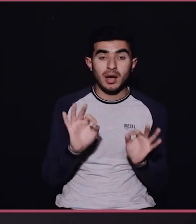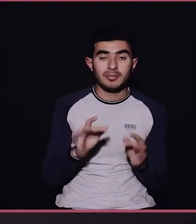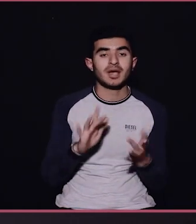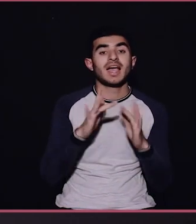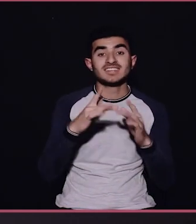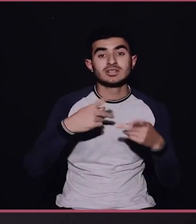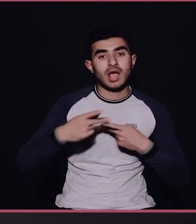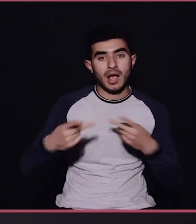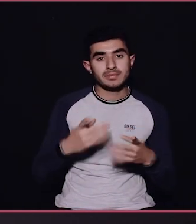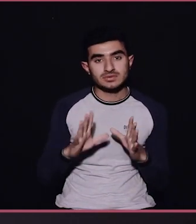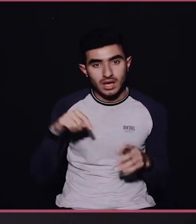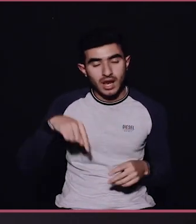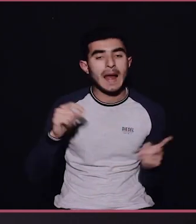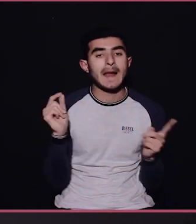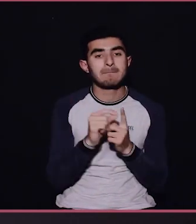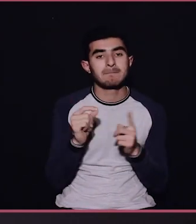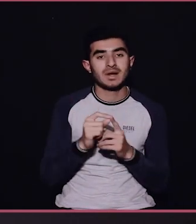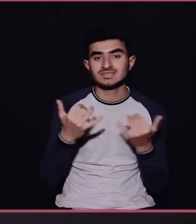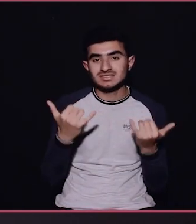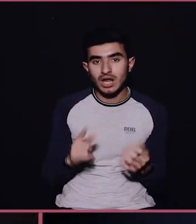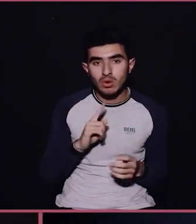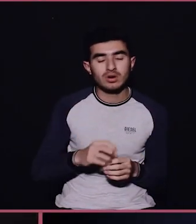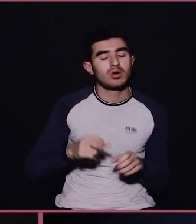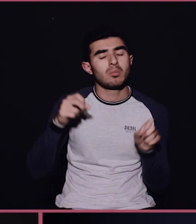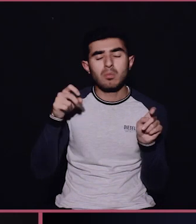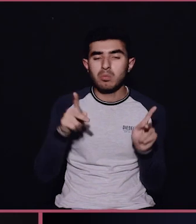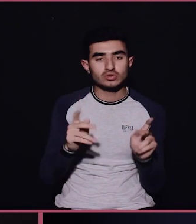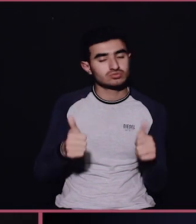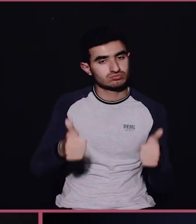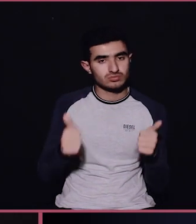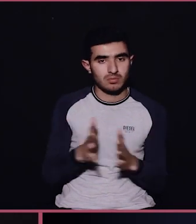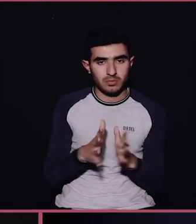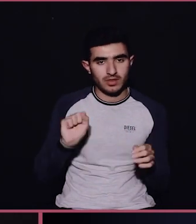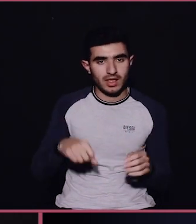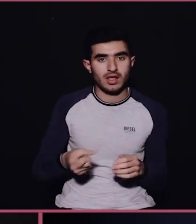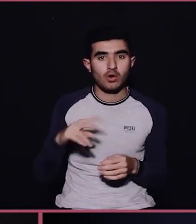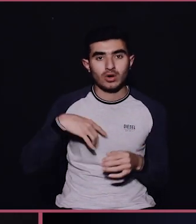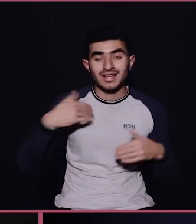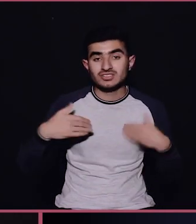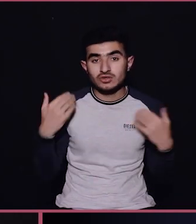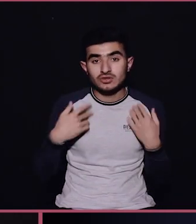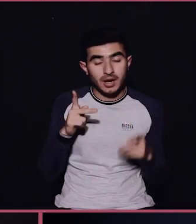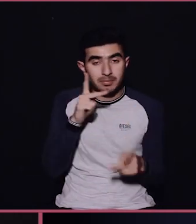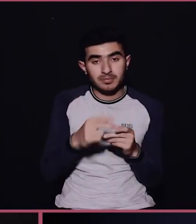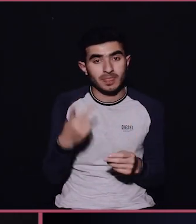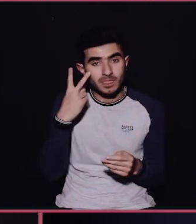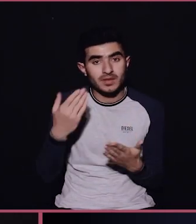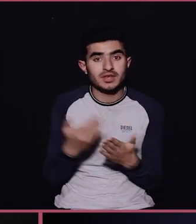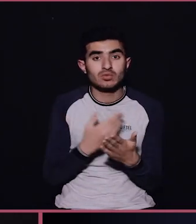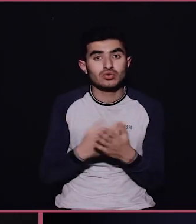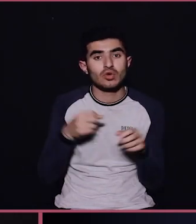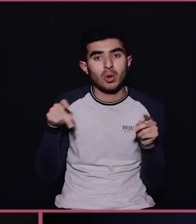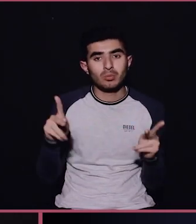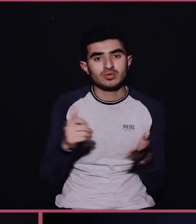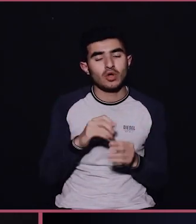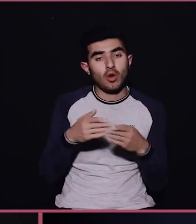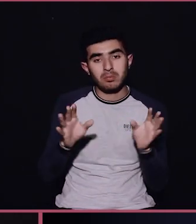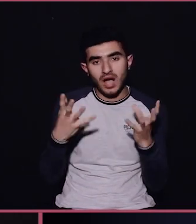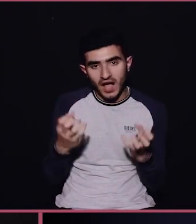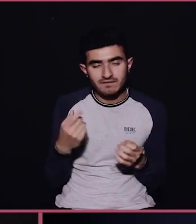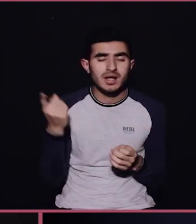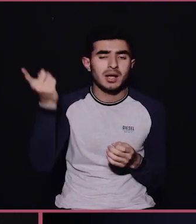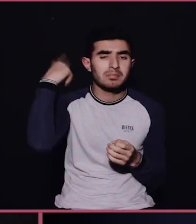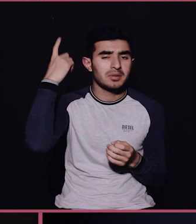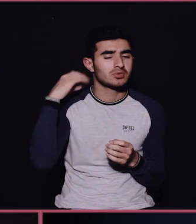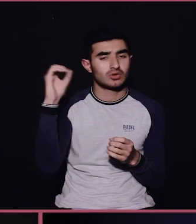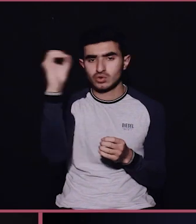So the e-commerce path in Pakistan right now is a golden opportunity. आज की यंगर जनरेशन के सामने इस